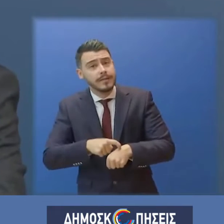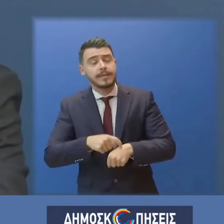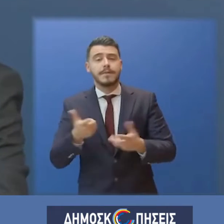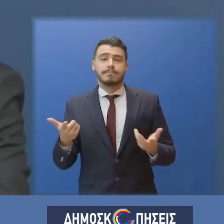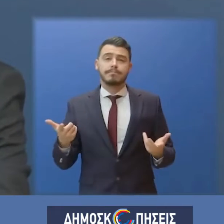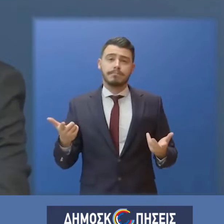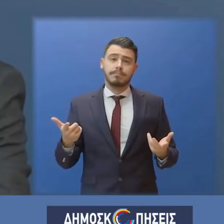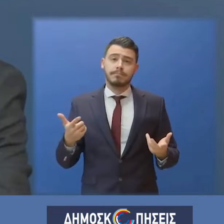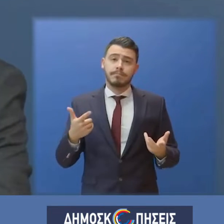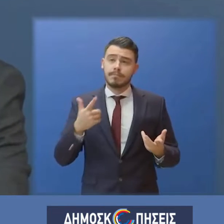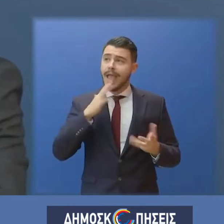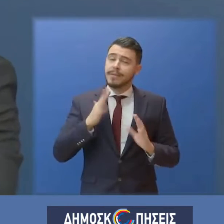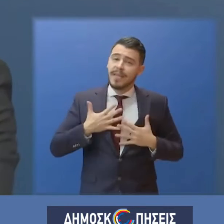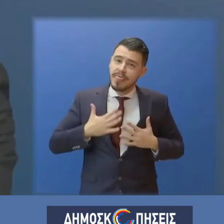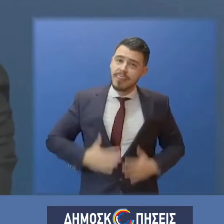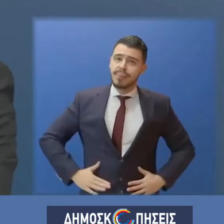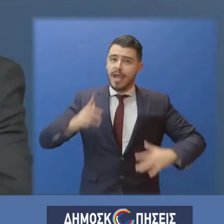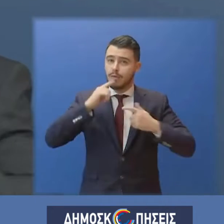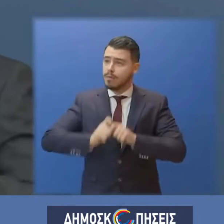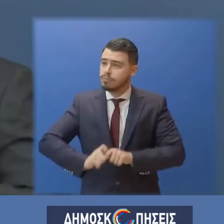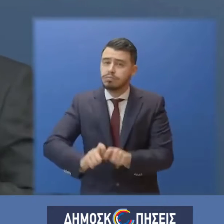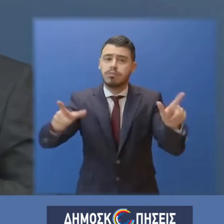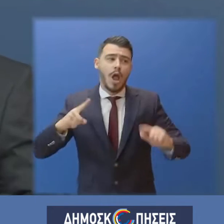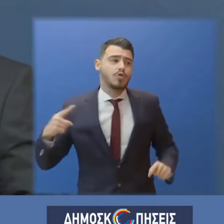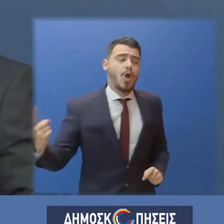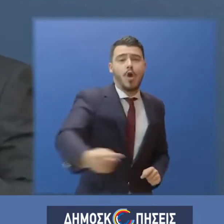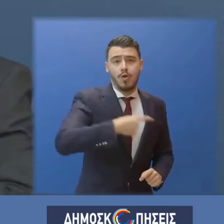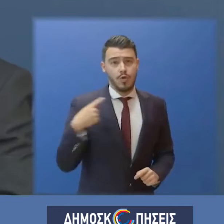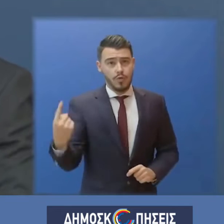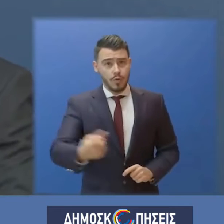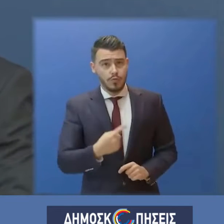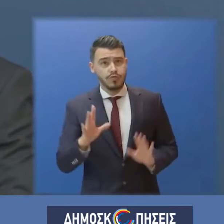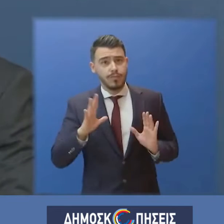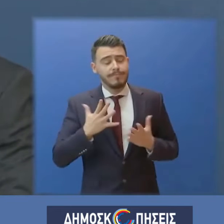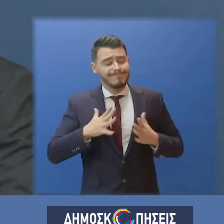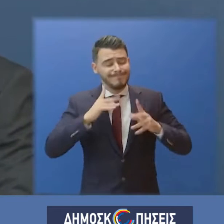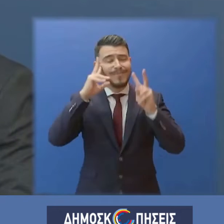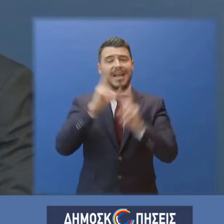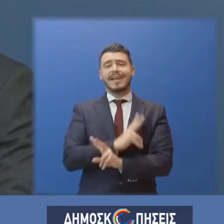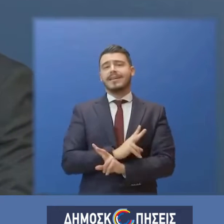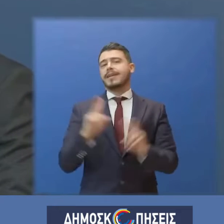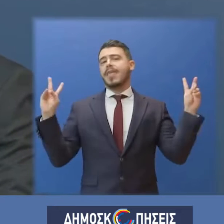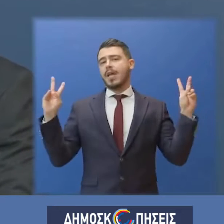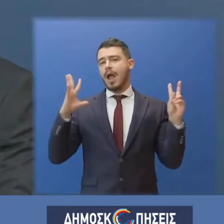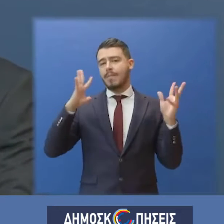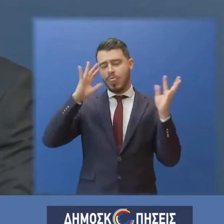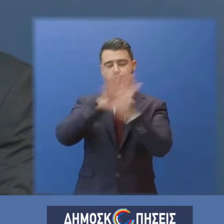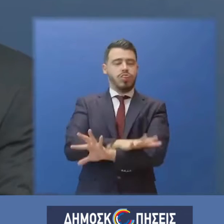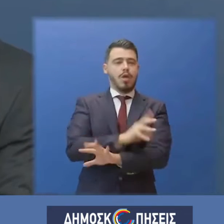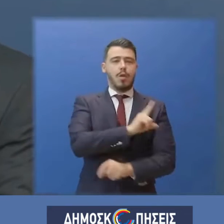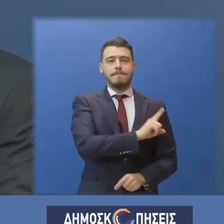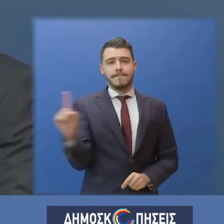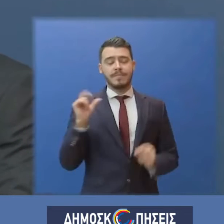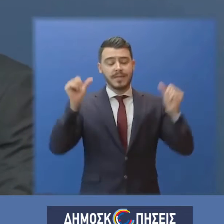στα μηνύματα που εκπέμπουμε προς την κοινή γνώμη για το τι ισχύει ή τι ενδεχομένως θα προστεθεί, να είμαστε πολύ σαφείς, πολύ καθαροί και πολύ συγκεκριμένοι. Γι' αυτό